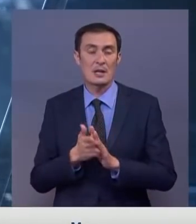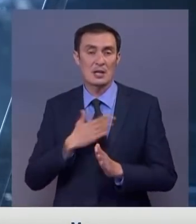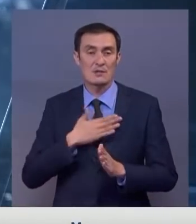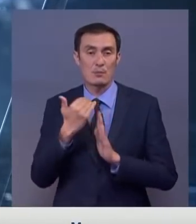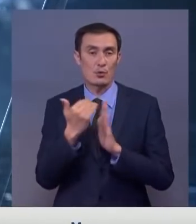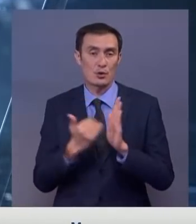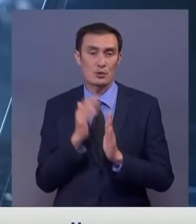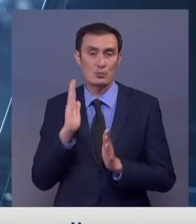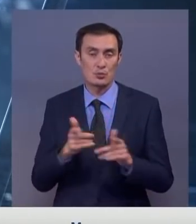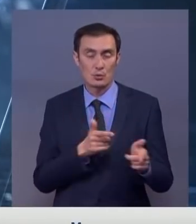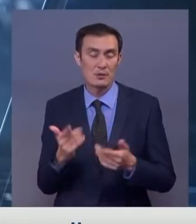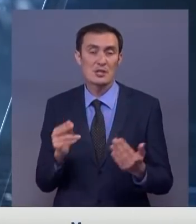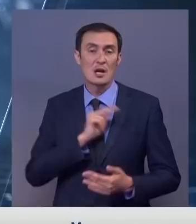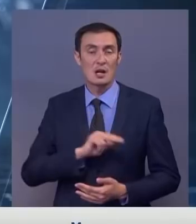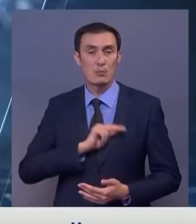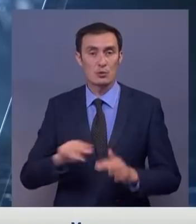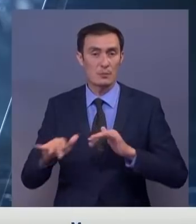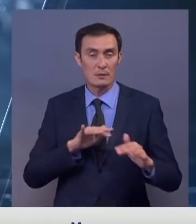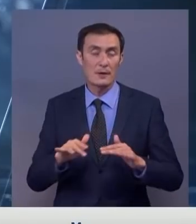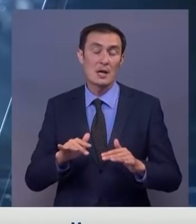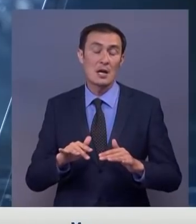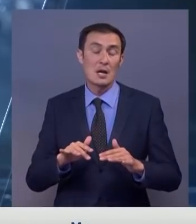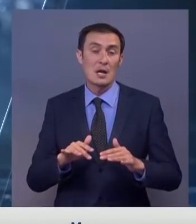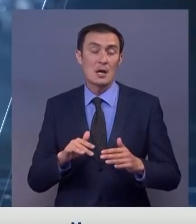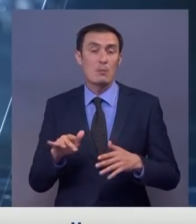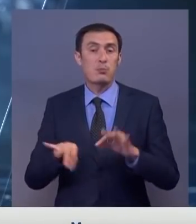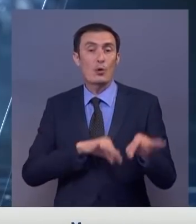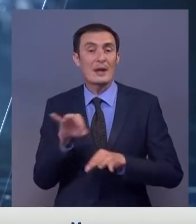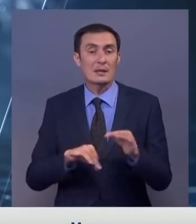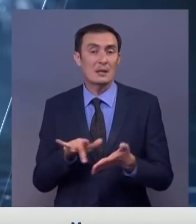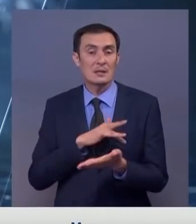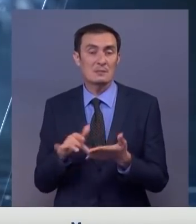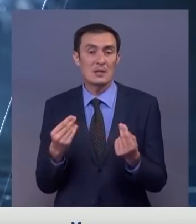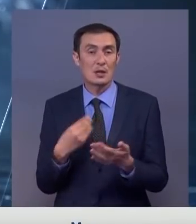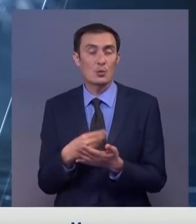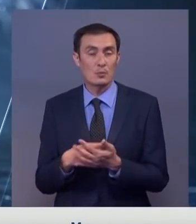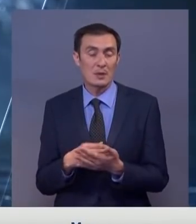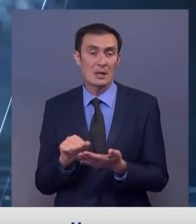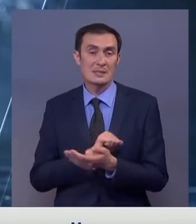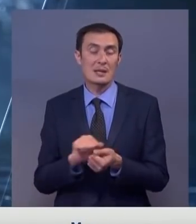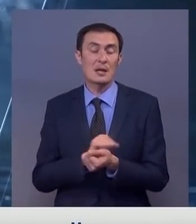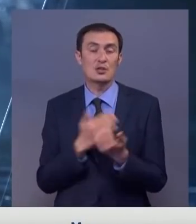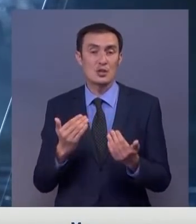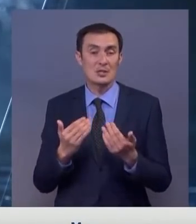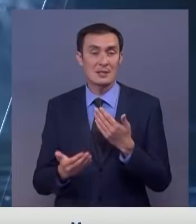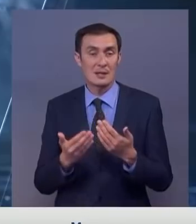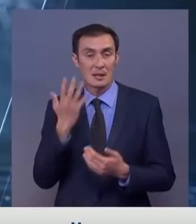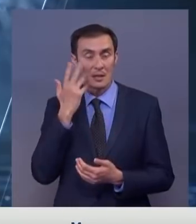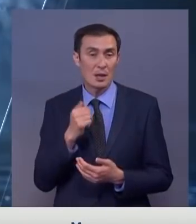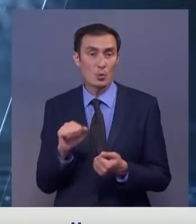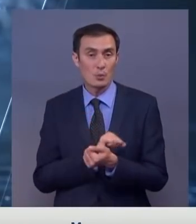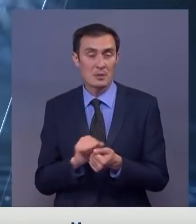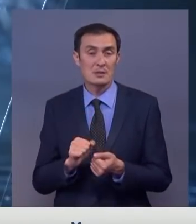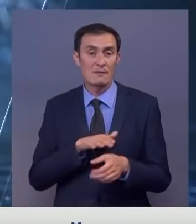проекта. Ведутся работы по разработке проектно-сметной документации. То есть проектно-сметную документацию